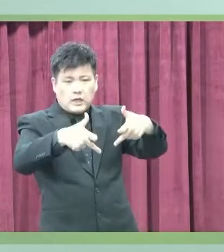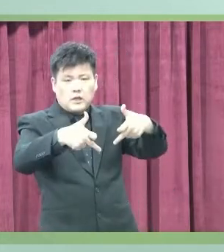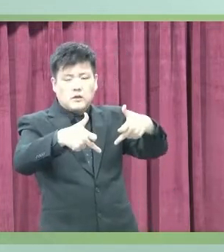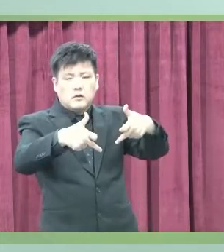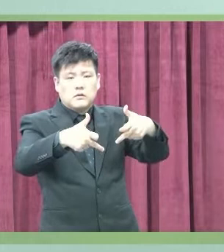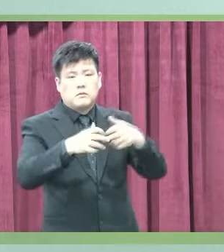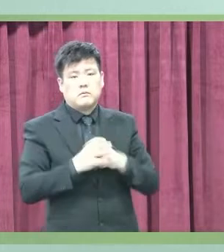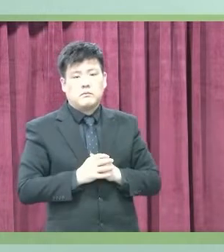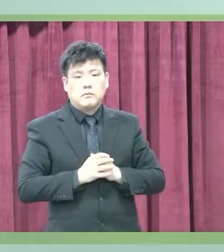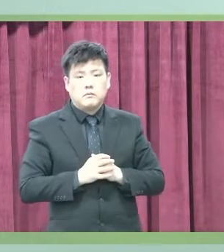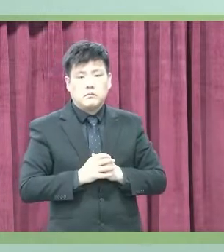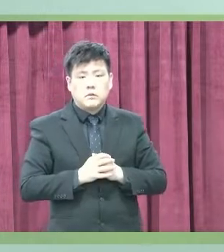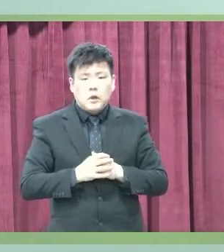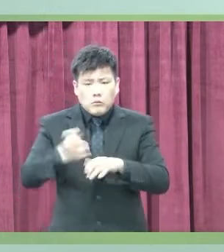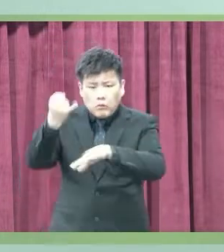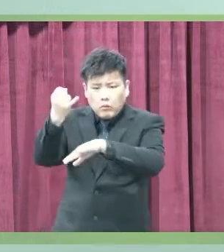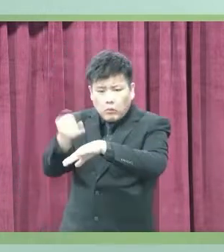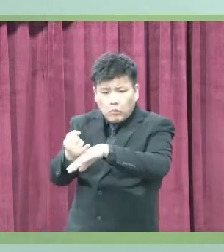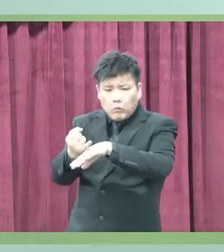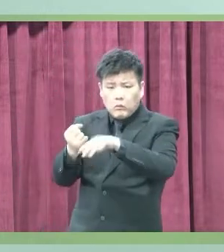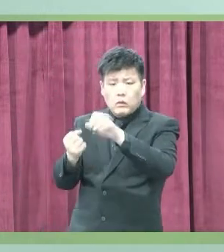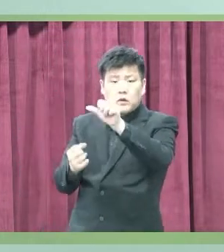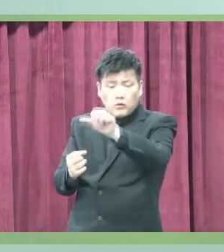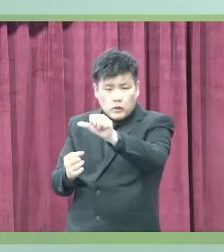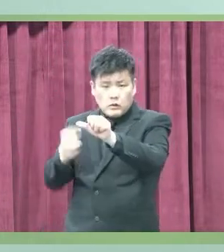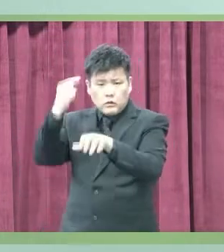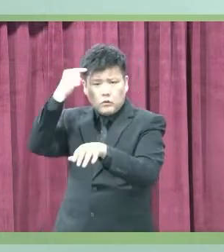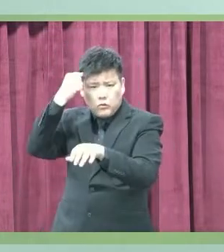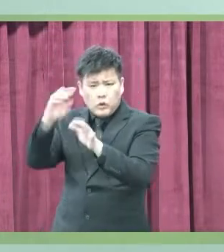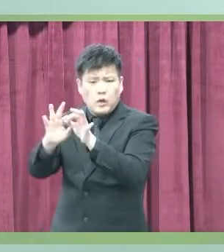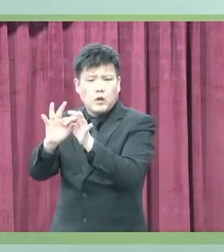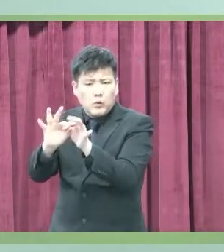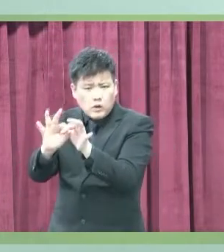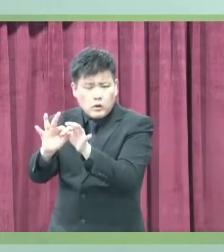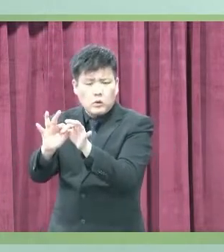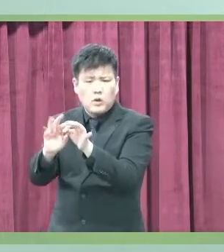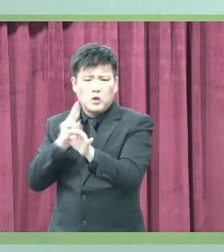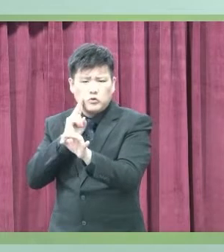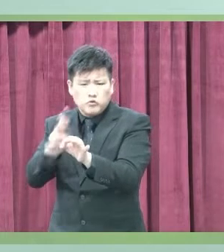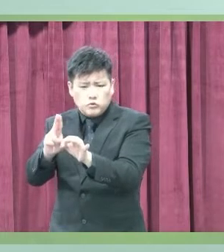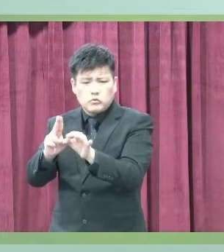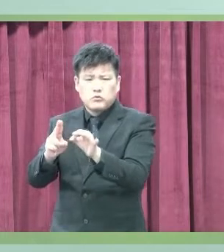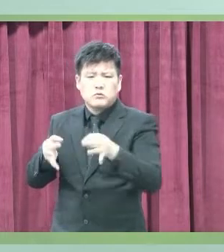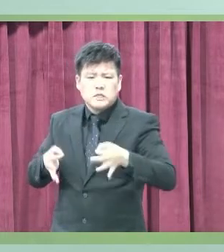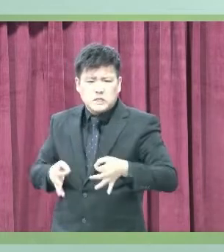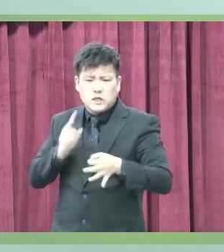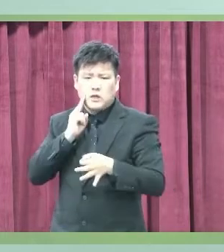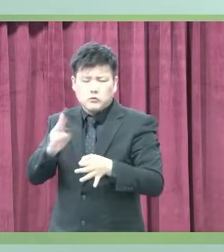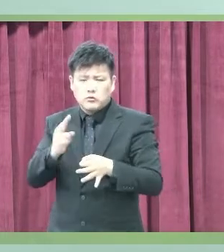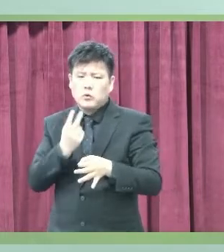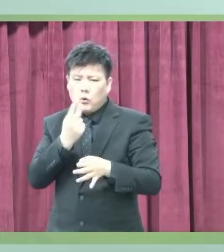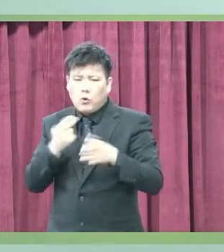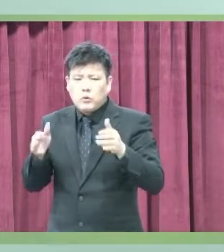있는 반면에 하위 5순위에서는 뇌병변 중증, 신장 중증, 호흡기